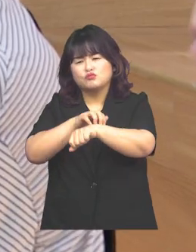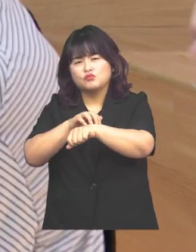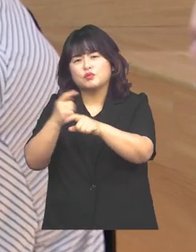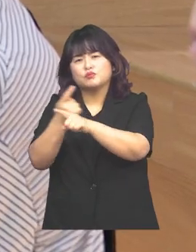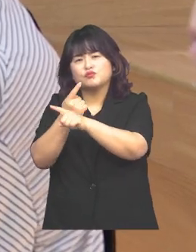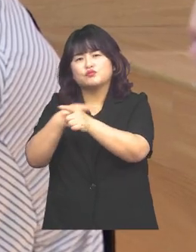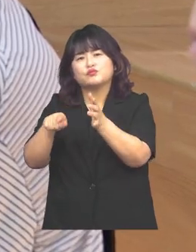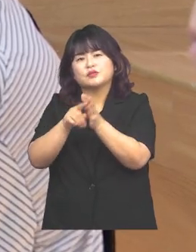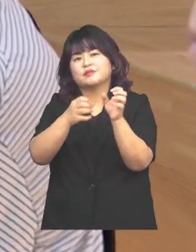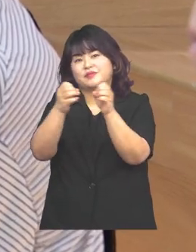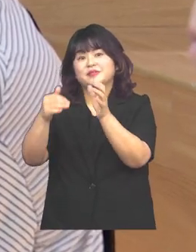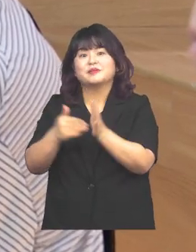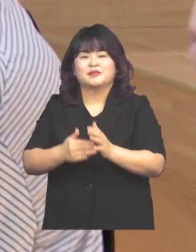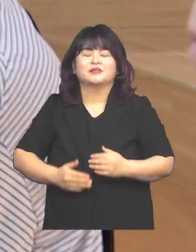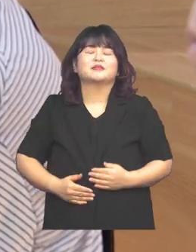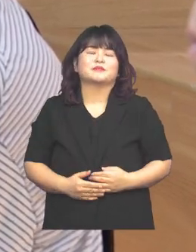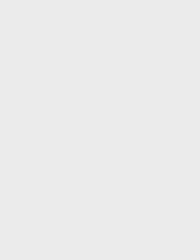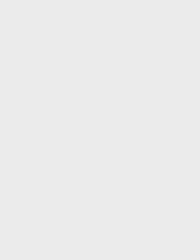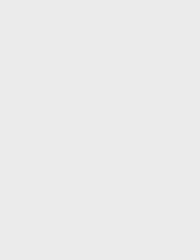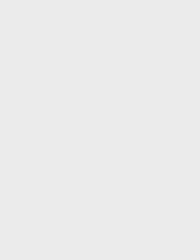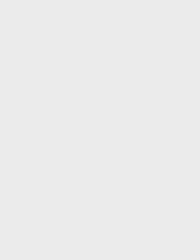불편사항에 대한 개선안이 논의됐습니다.